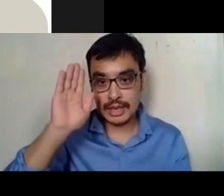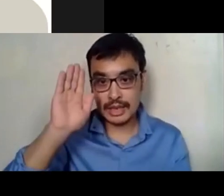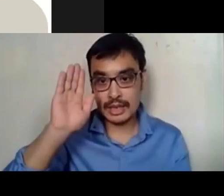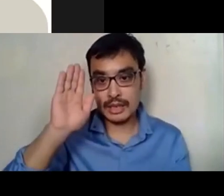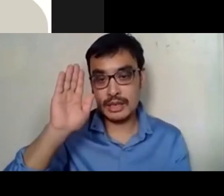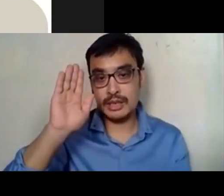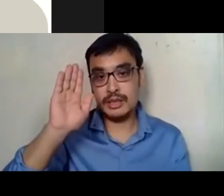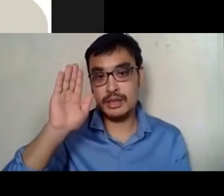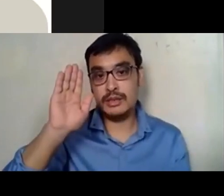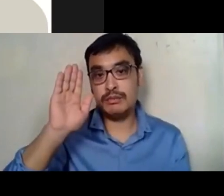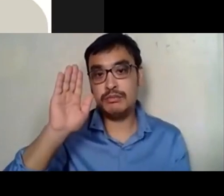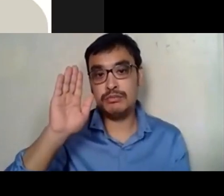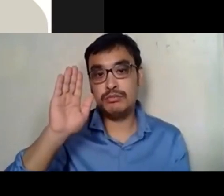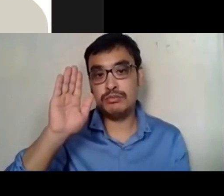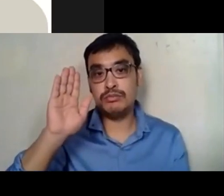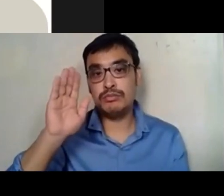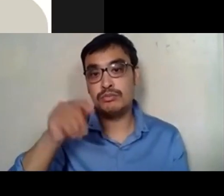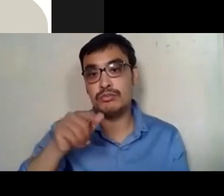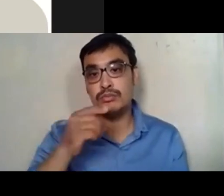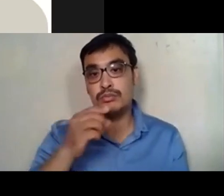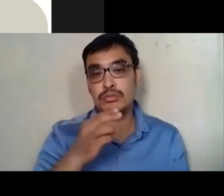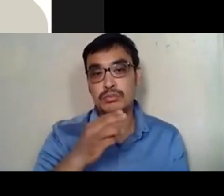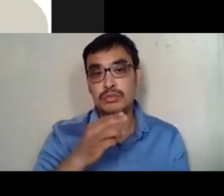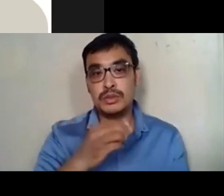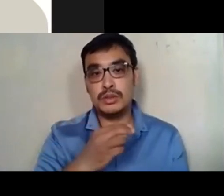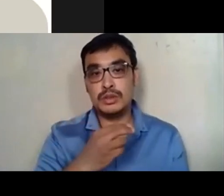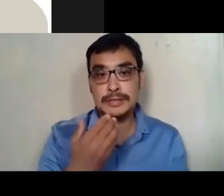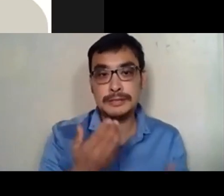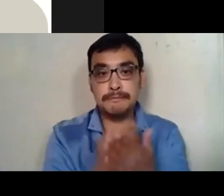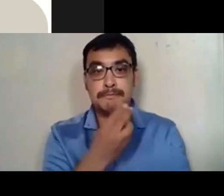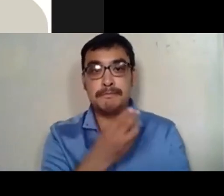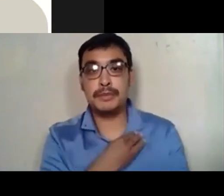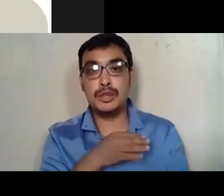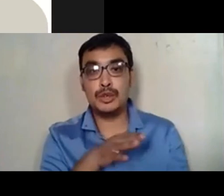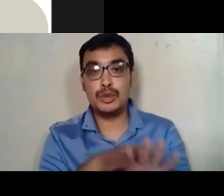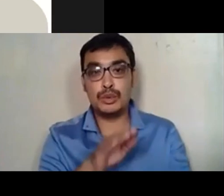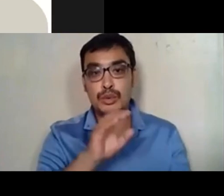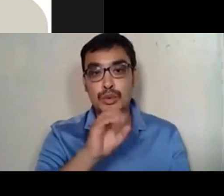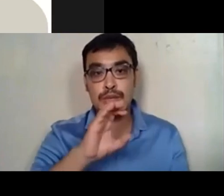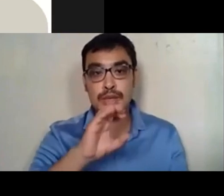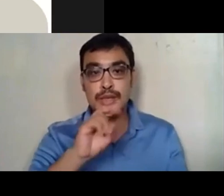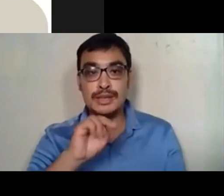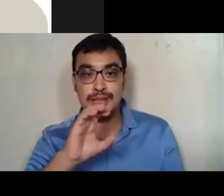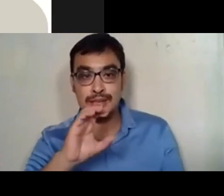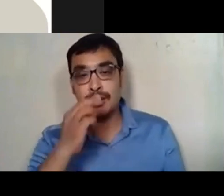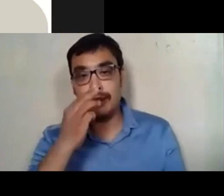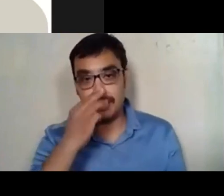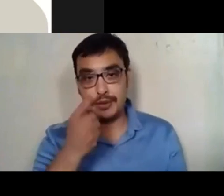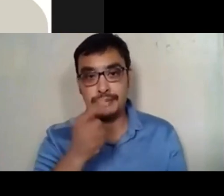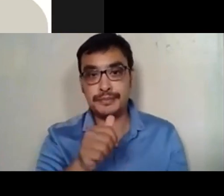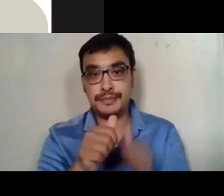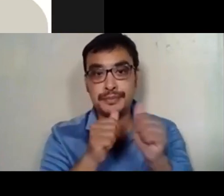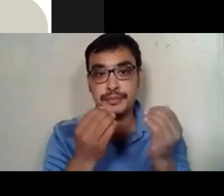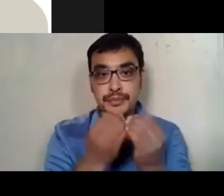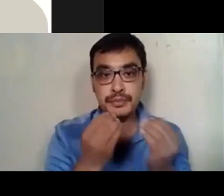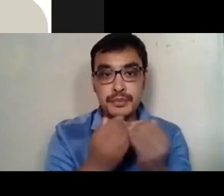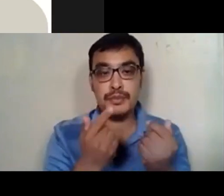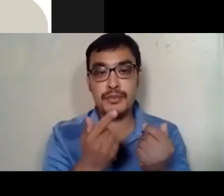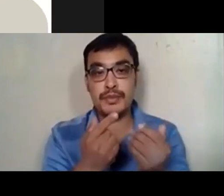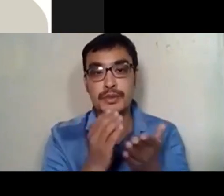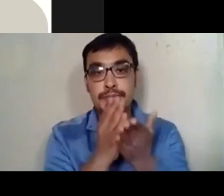नोट गर्नुभएका सर्भाइभर्सहरू जुन ओसिएमसीमा उहाँहरूले इन्टरभ्यू दिएर कन्ट्रिब्युट